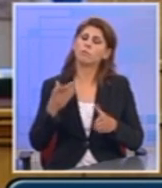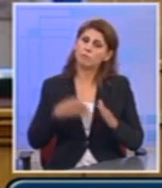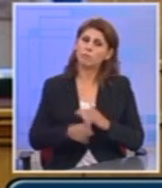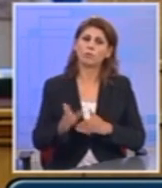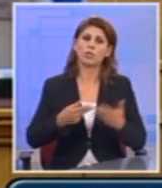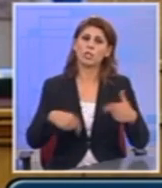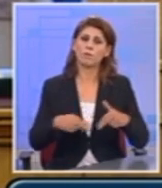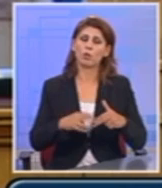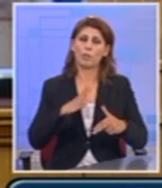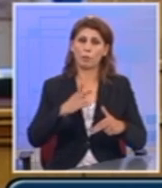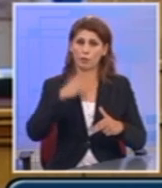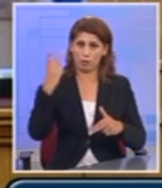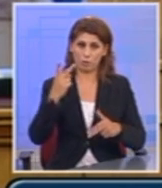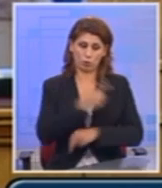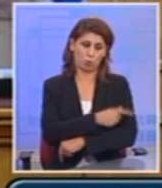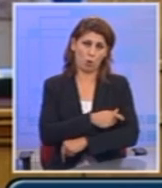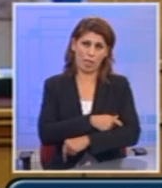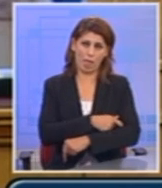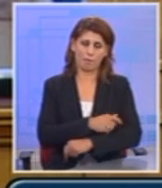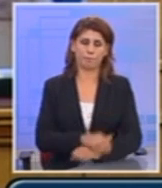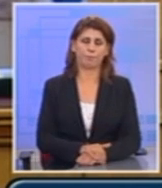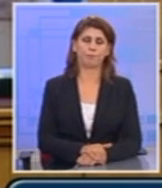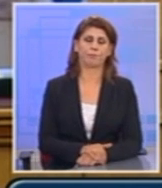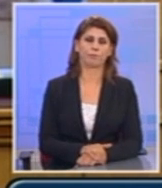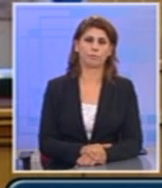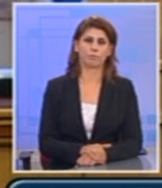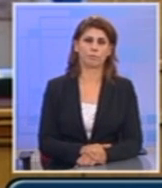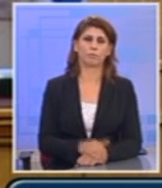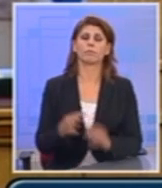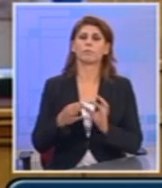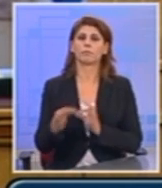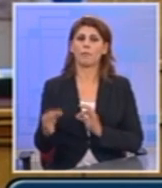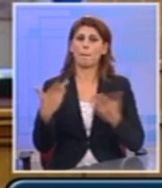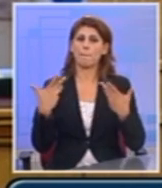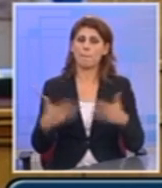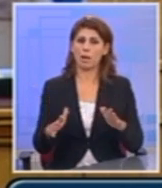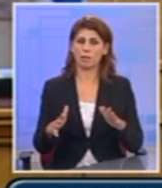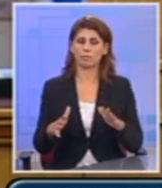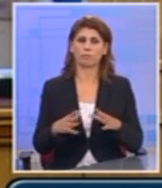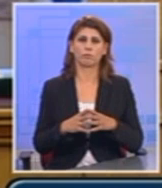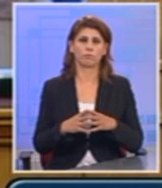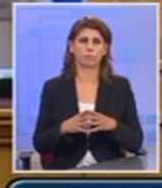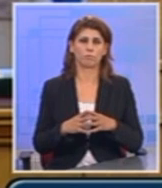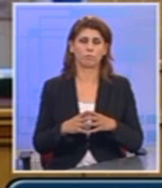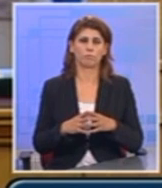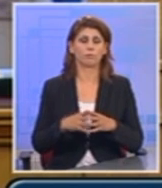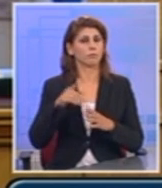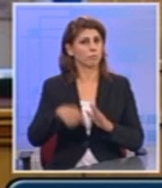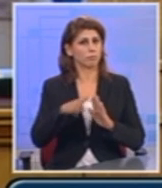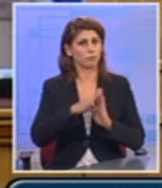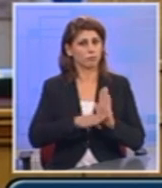δικαιωμάτων του οηε τα μέτρα που εφαρμόστηκαν στο πλαίσιο του προγράμματος